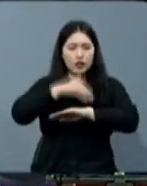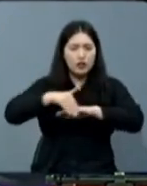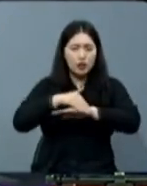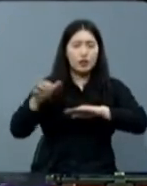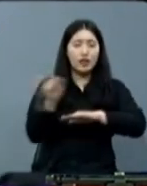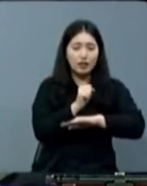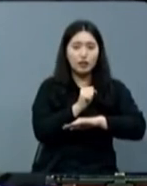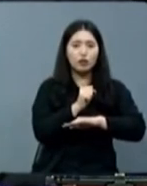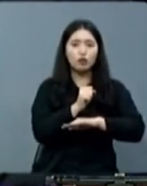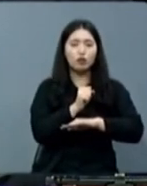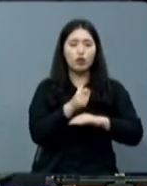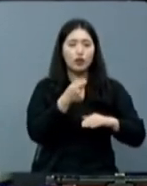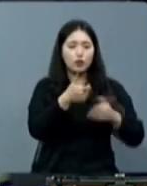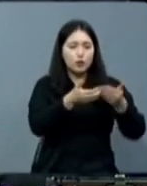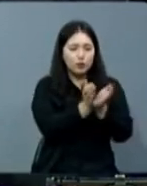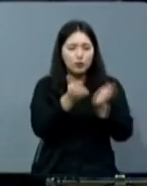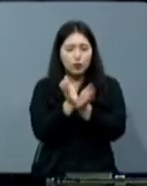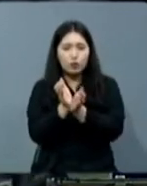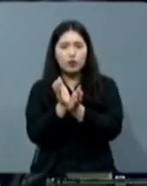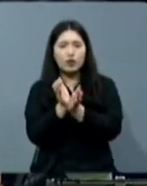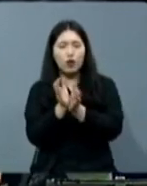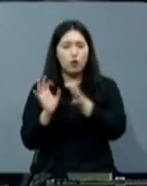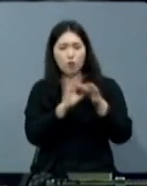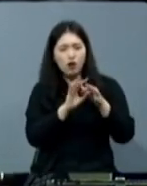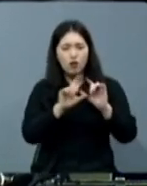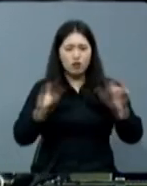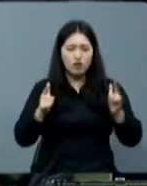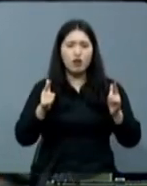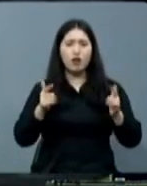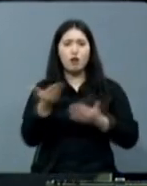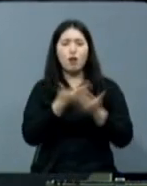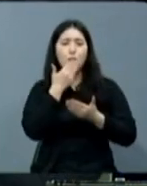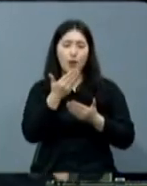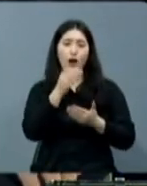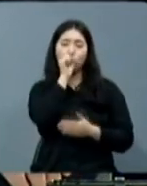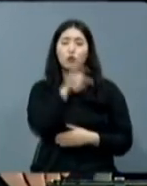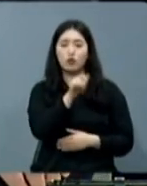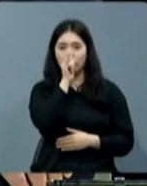가지고 소집단들의 이해관계에 휘둘리지 않을 수 있는 그런 장점이 있죠.